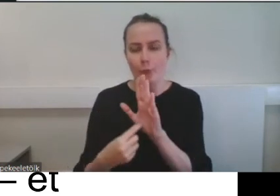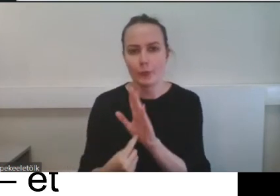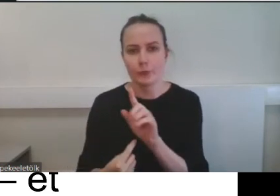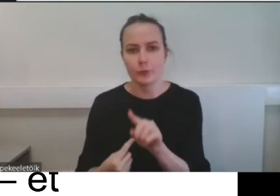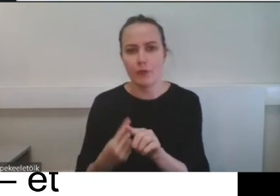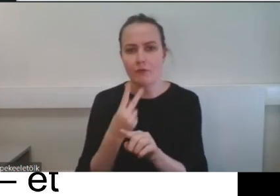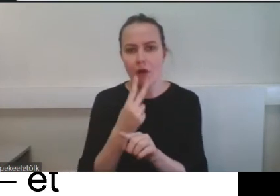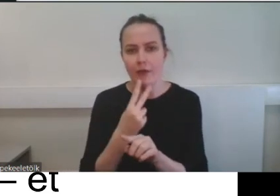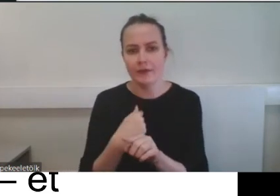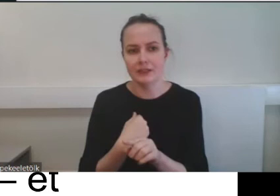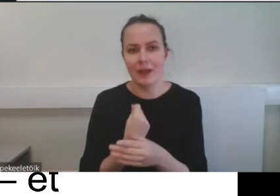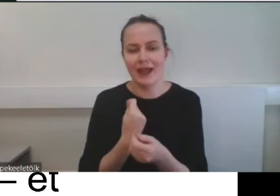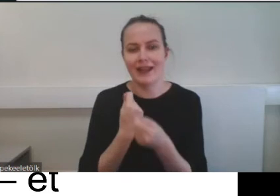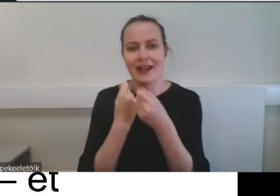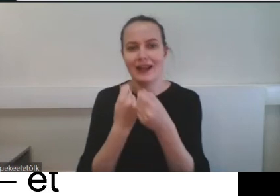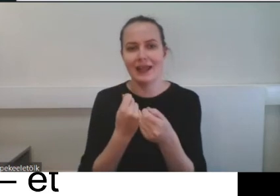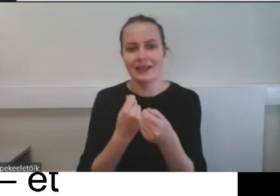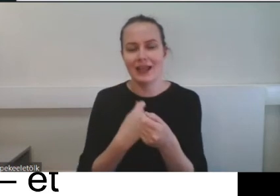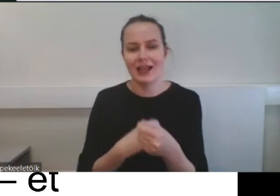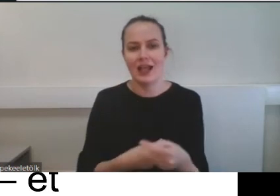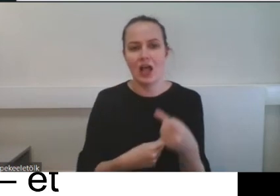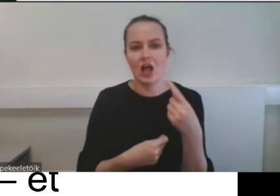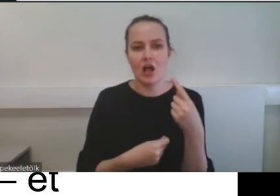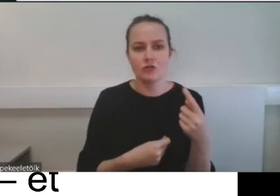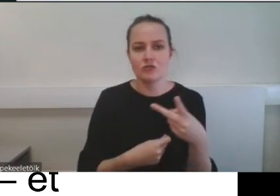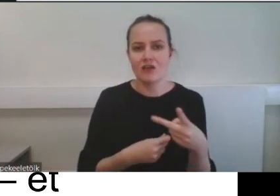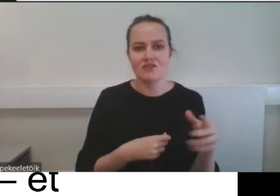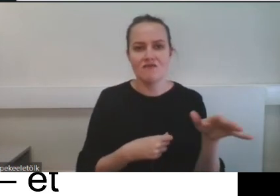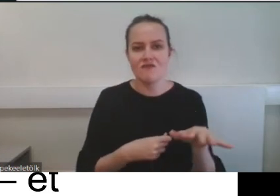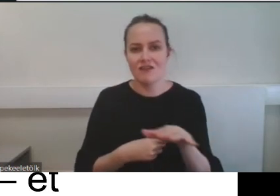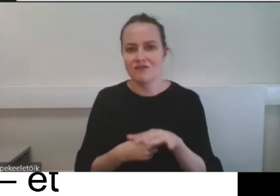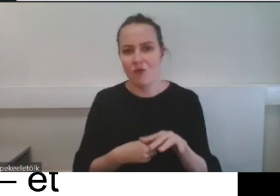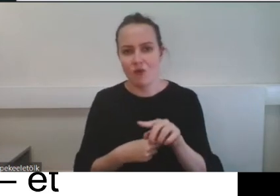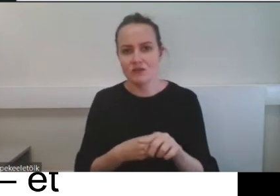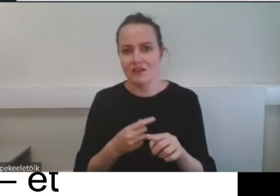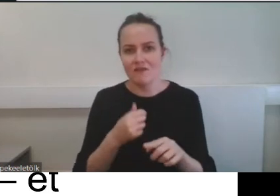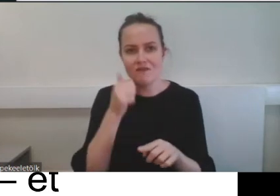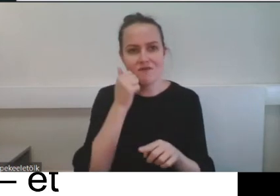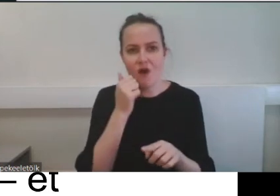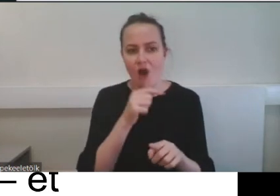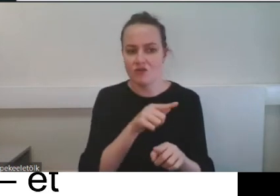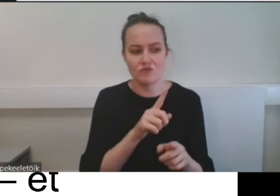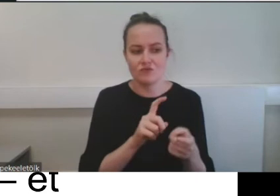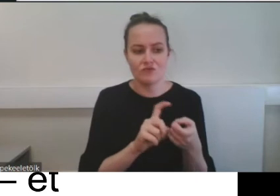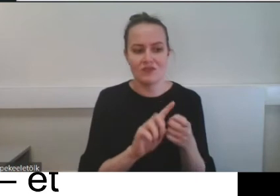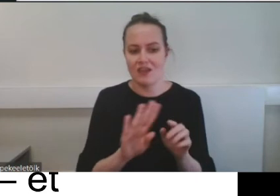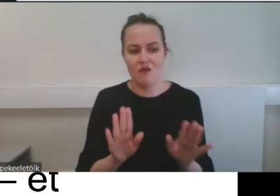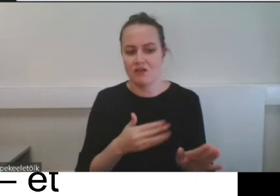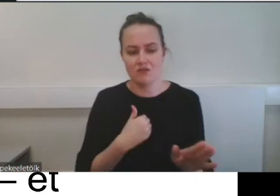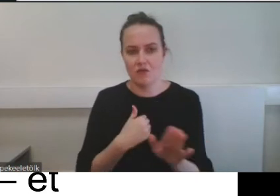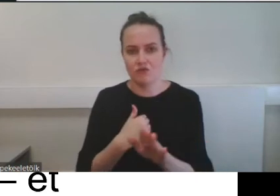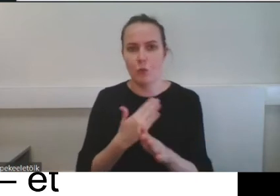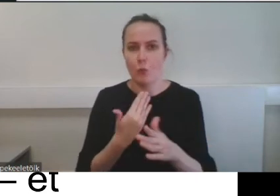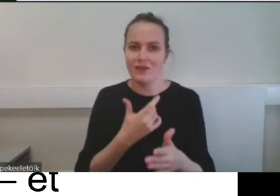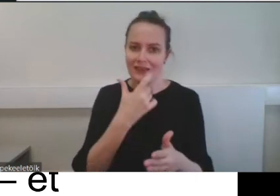kus olulisteks taustatunnusteks said tegevuspiirangu liik, tegevuspiirangu raskusaste, hinnangud oma